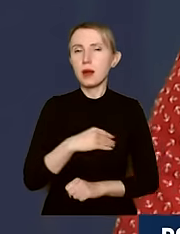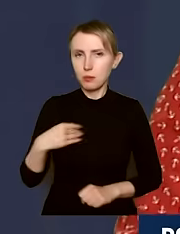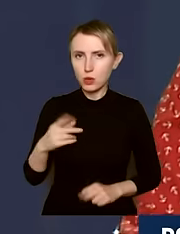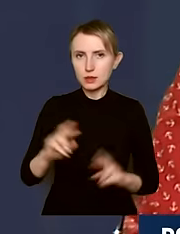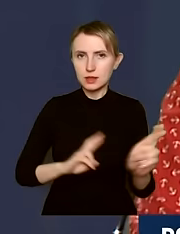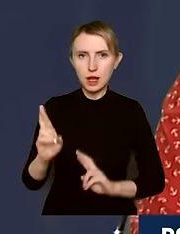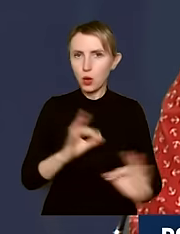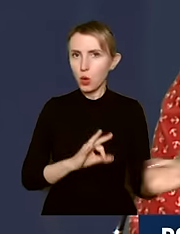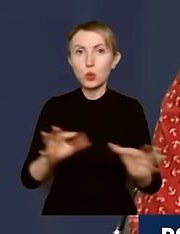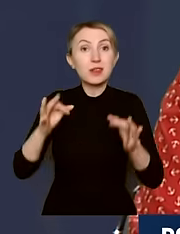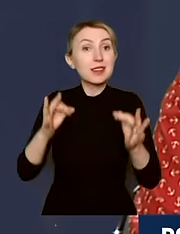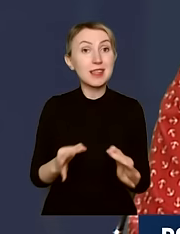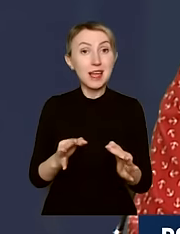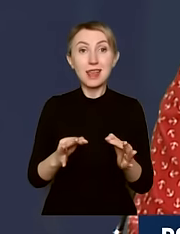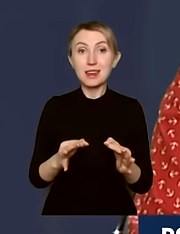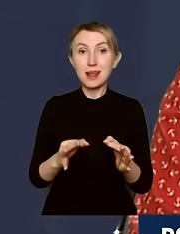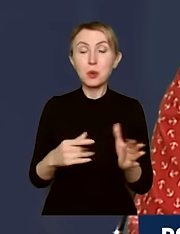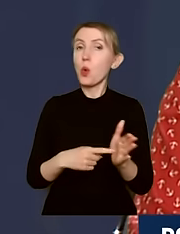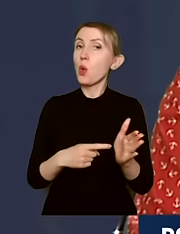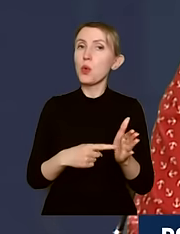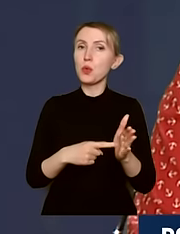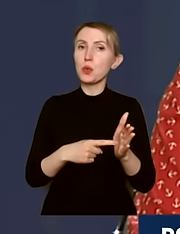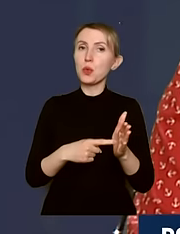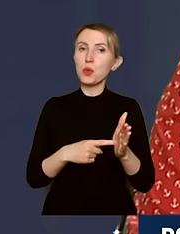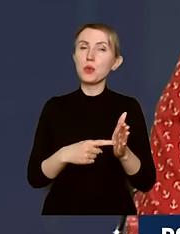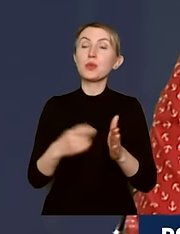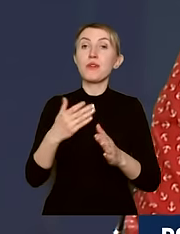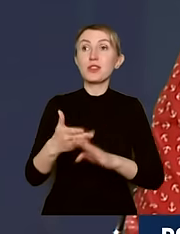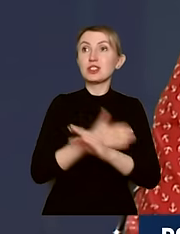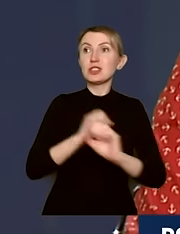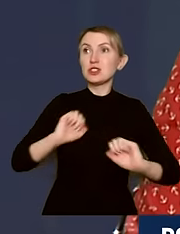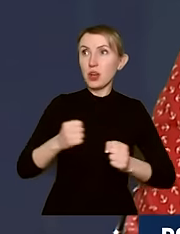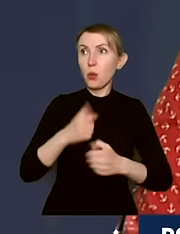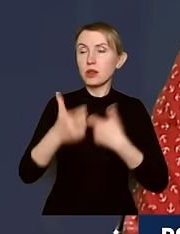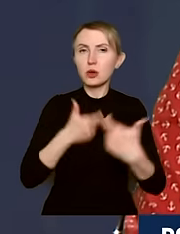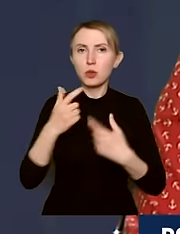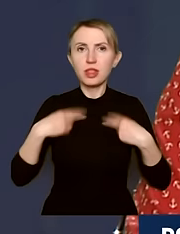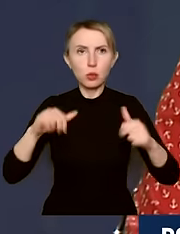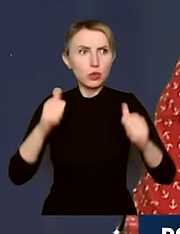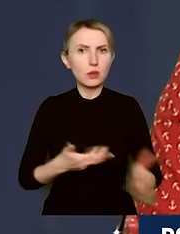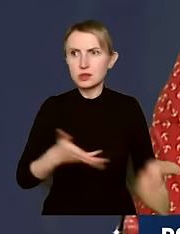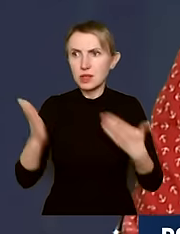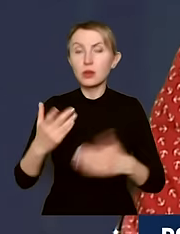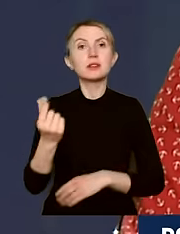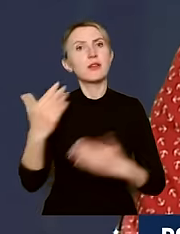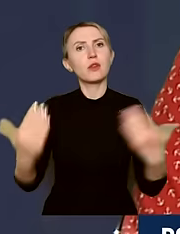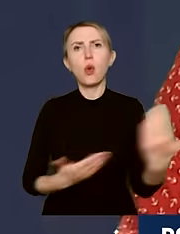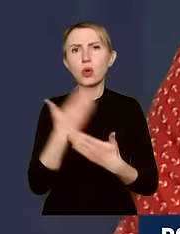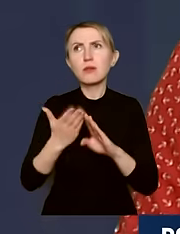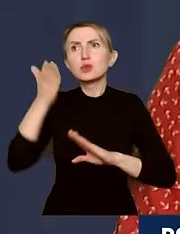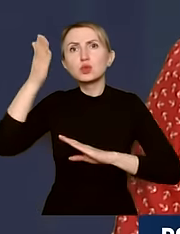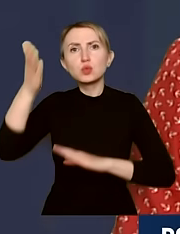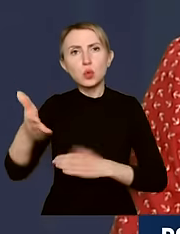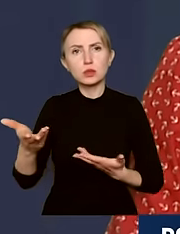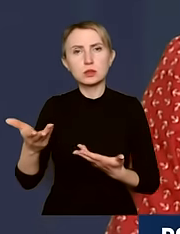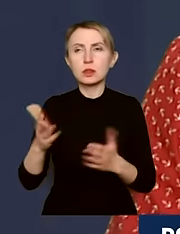i teraz dokładnie za te właśnie podejmowane działania chcemy kogoś stawiać przed Trybunał Stanu, za chwilę okaże się, że w przyszłości